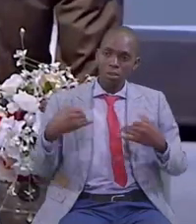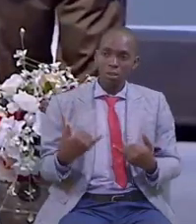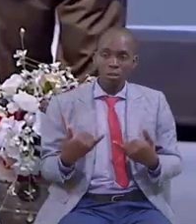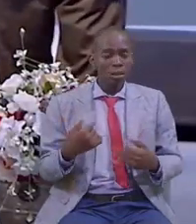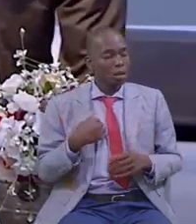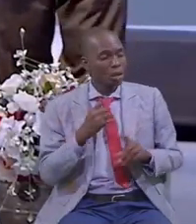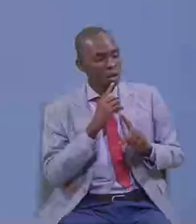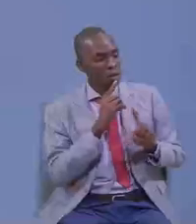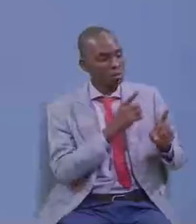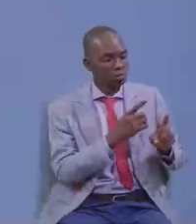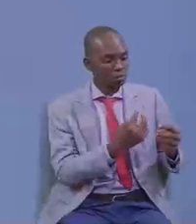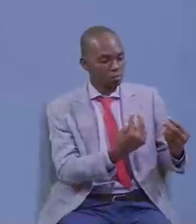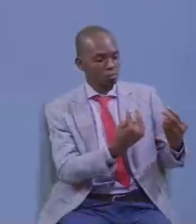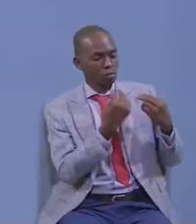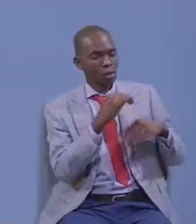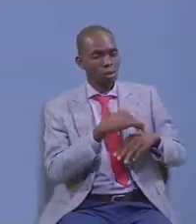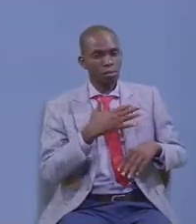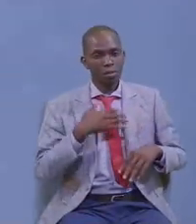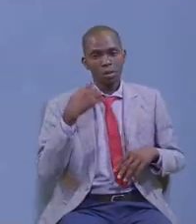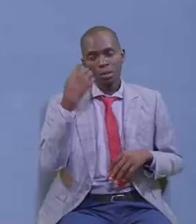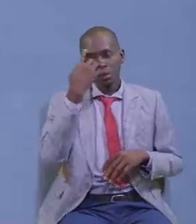J'ai dit, regardez mon visage.